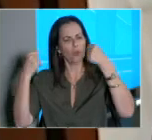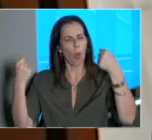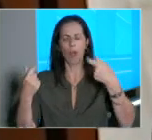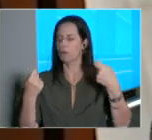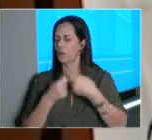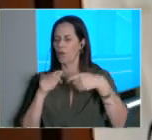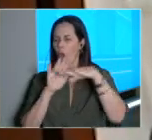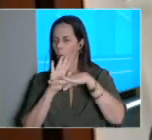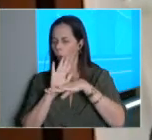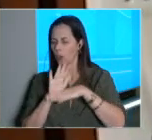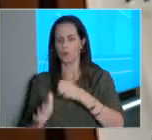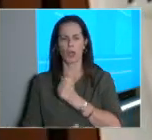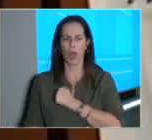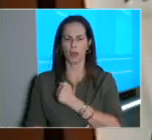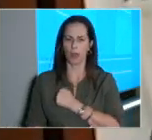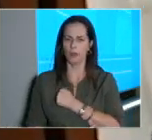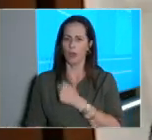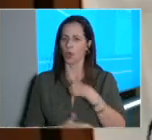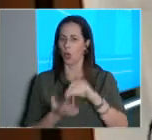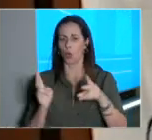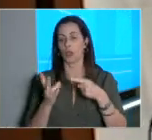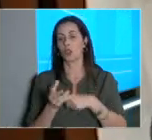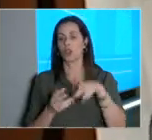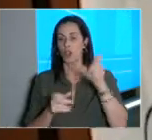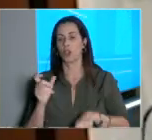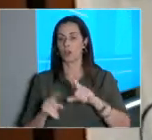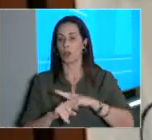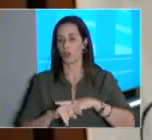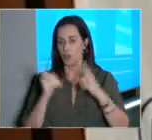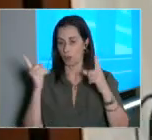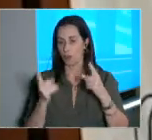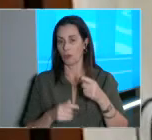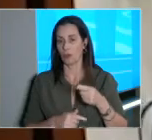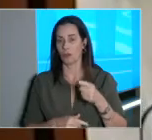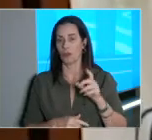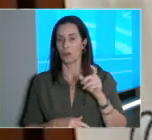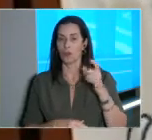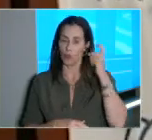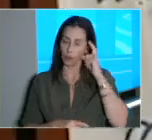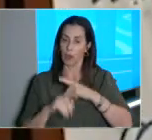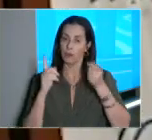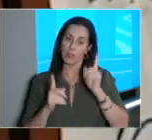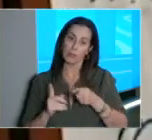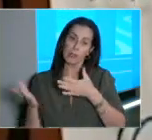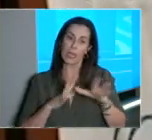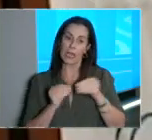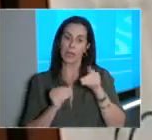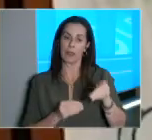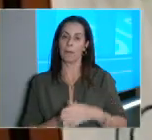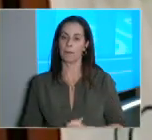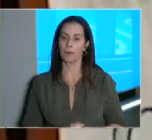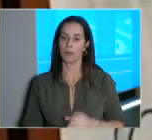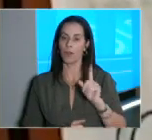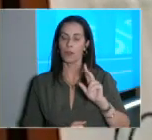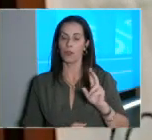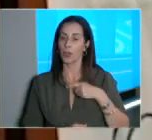תנהג על פי התורה ועל פי ההלכה, אנחנו לא יכולים, כי יש עוד אנשים אחרים שחושבים אחרת, אנחנו צריכים להסתדר. אבל